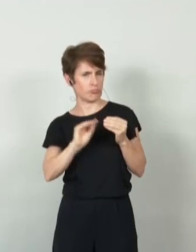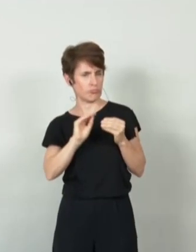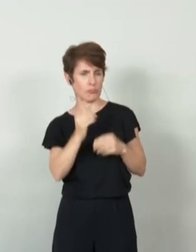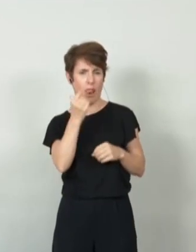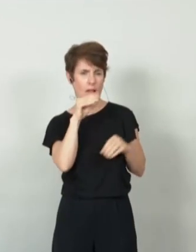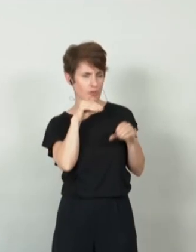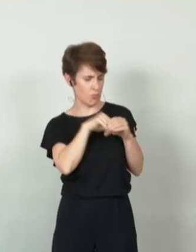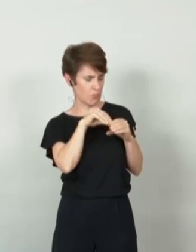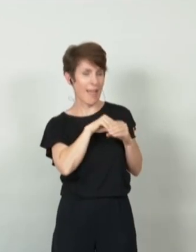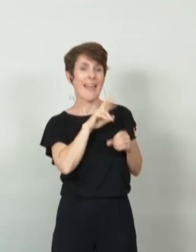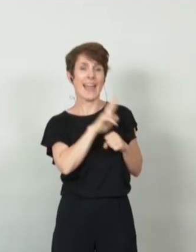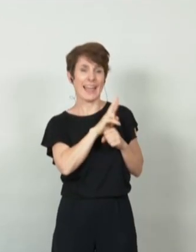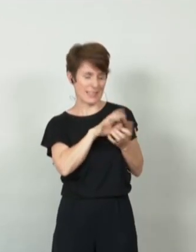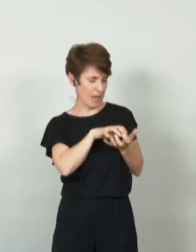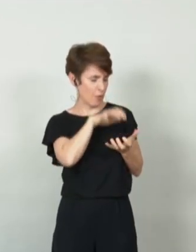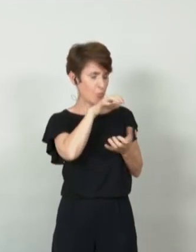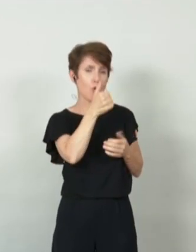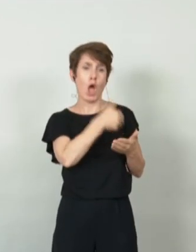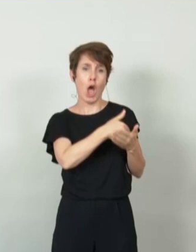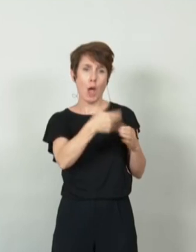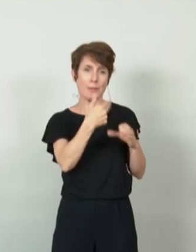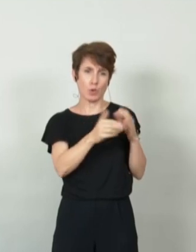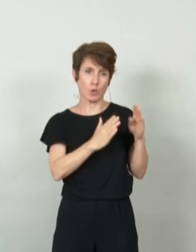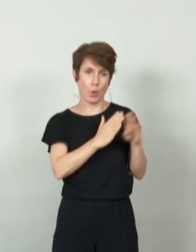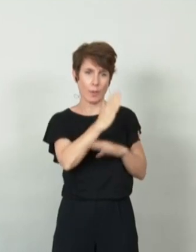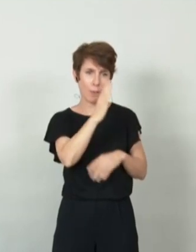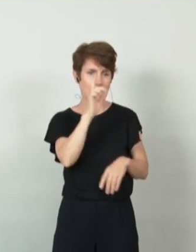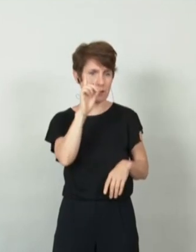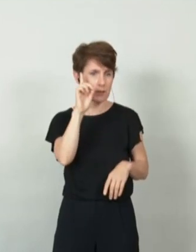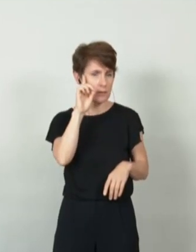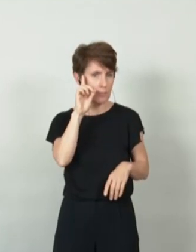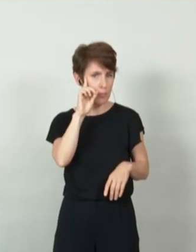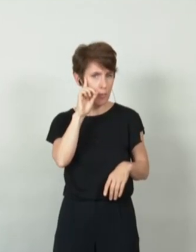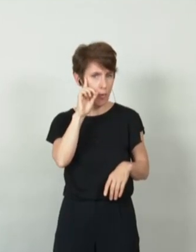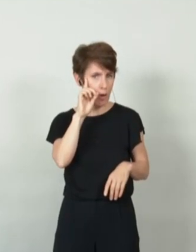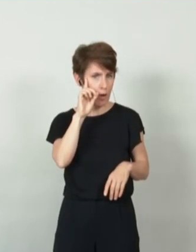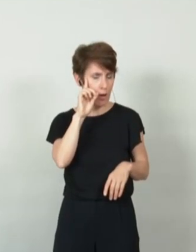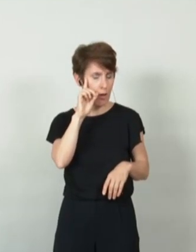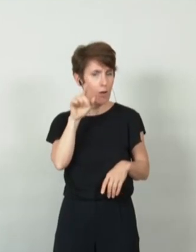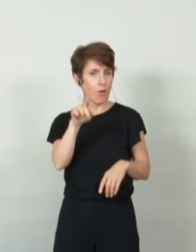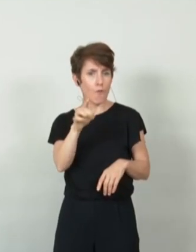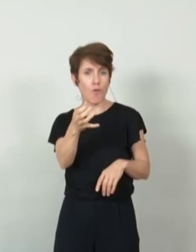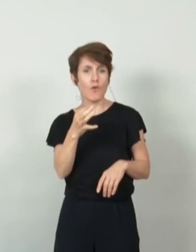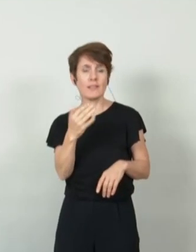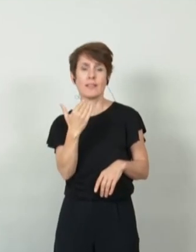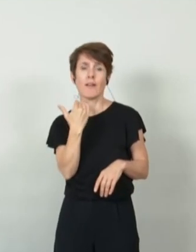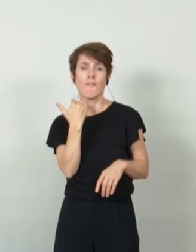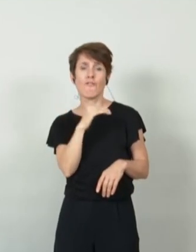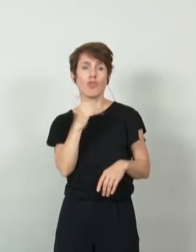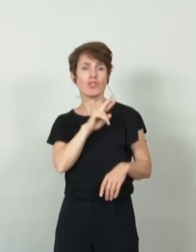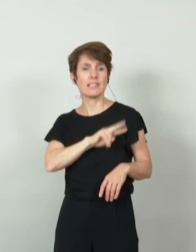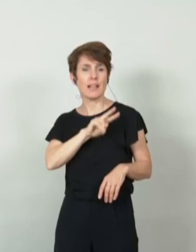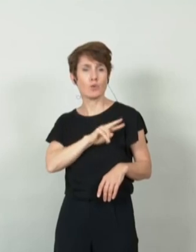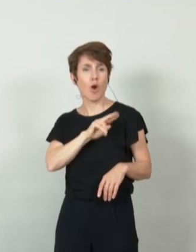un million d'euros quand il y a des incendies puisque vous avez un million vous dites seulement de franchise alors